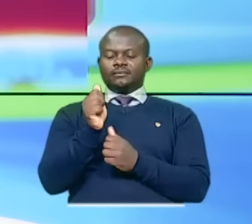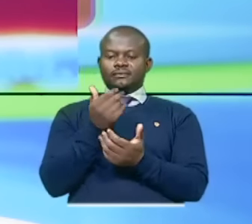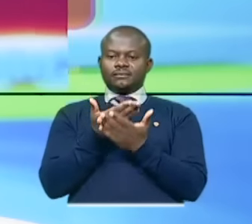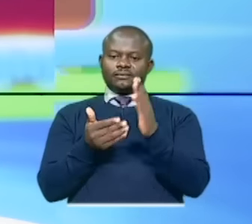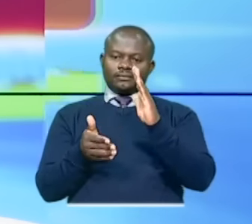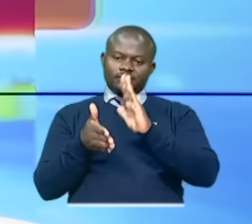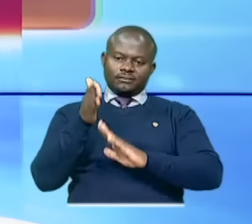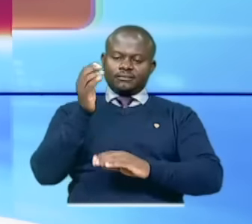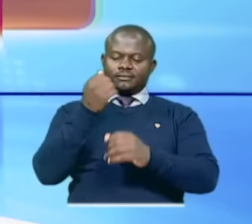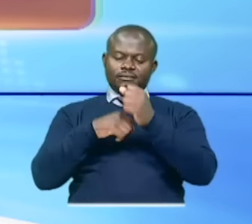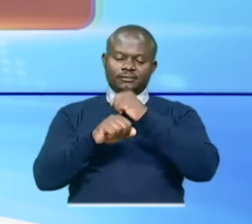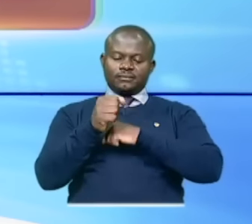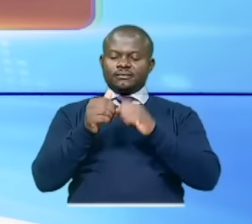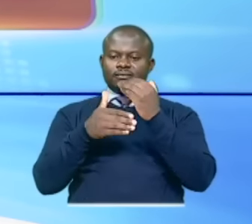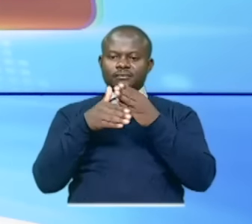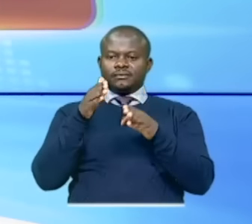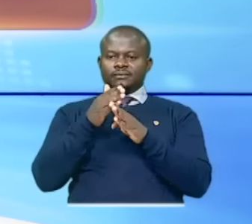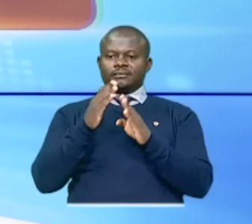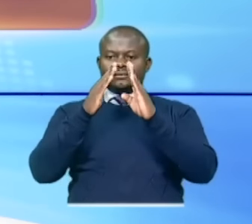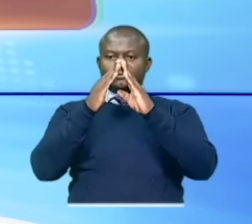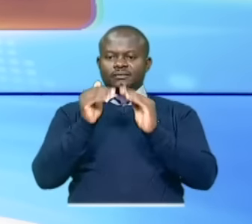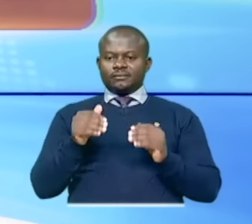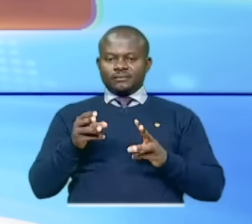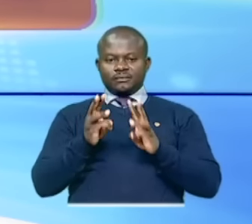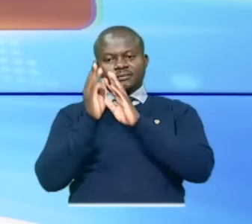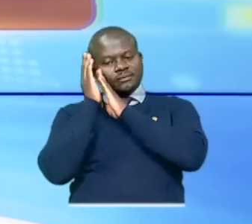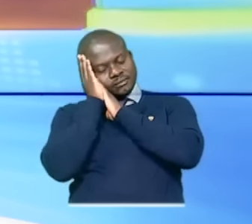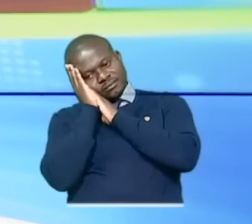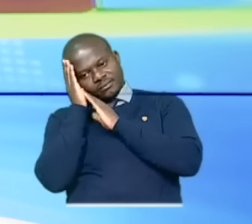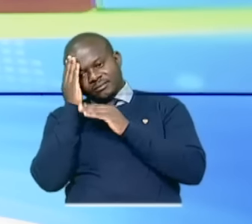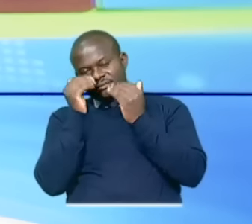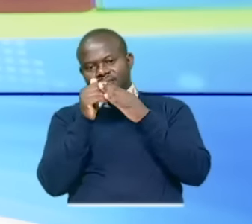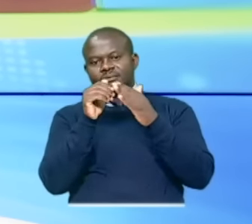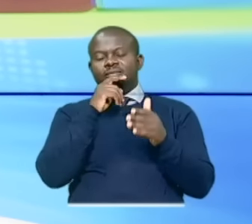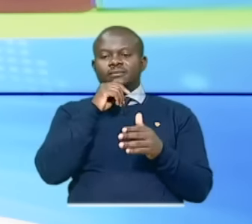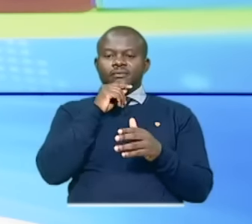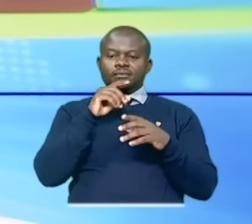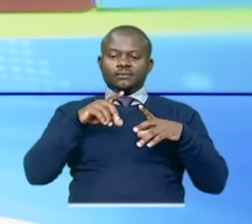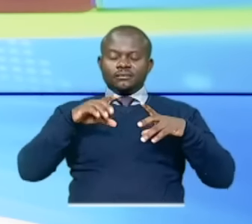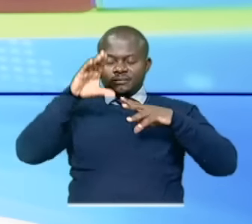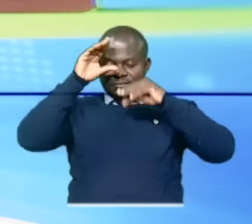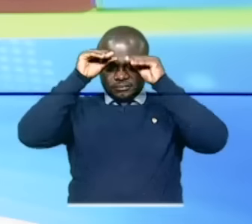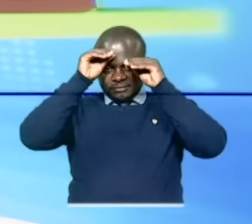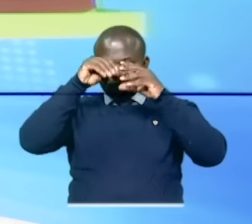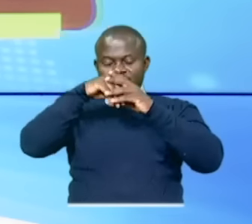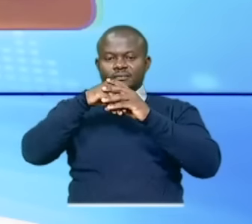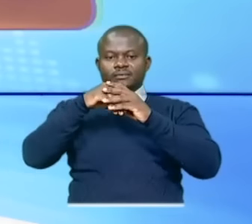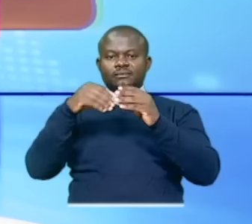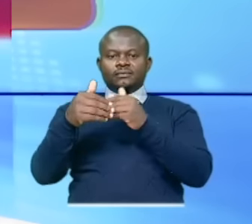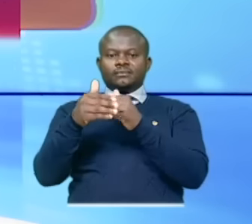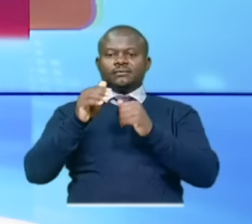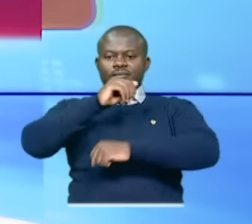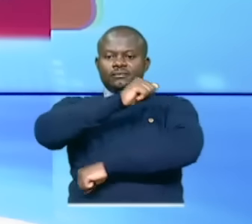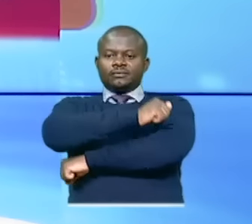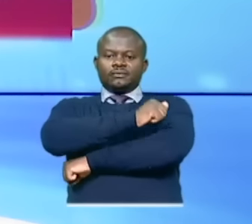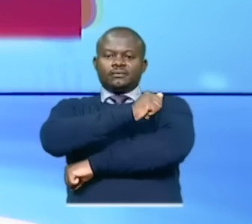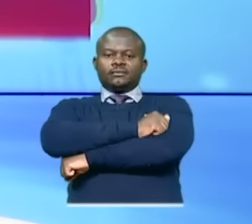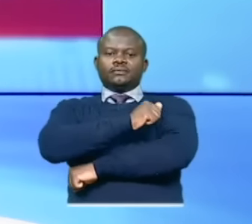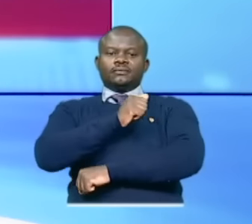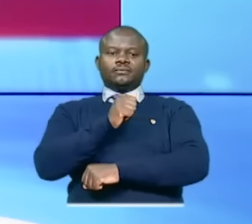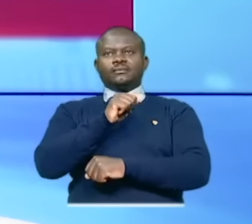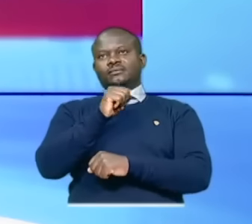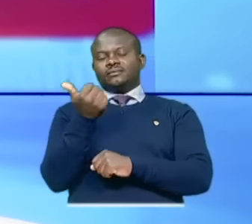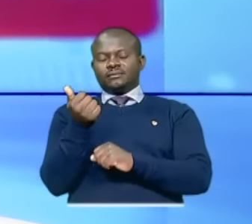hihutishwa imirimo yo kubaka inzu y'uburyamo kuko abahungu biga muri ishuri bakirara mu byumba by'amashuri. Reka